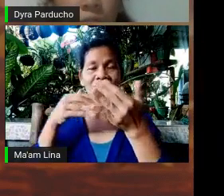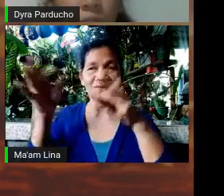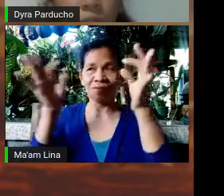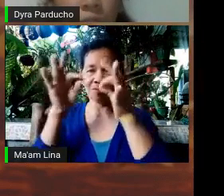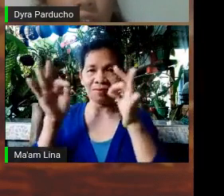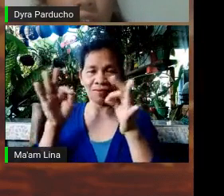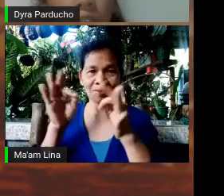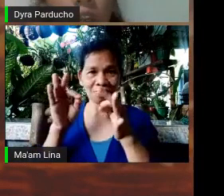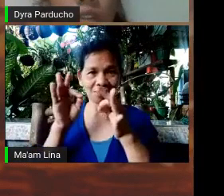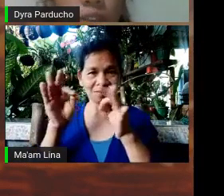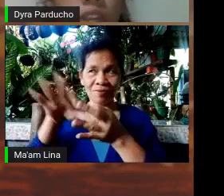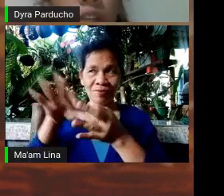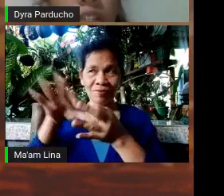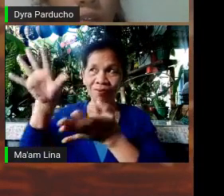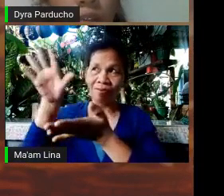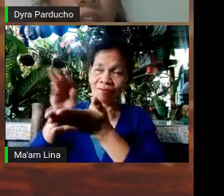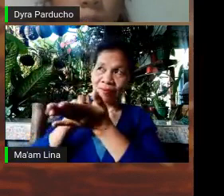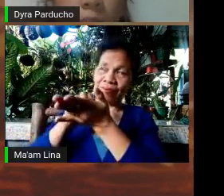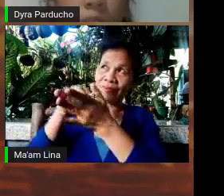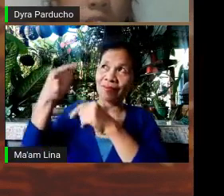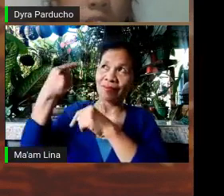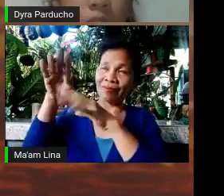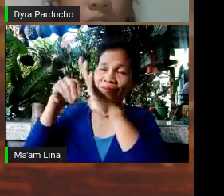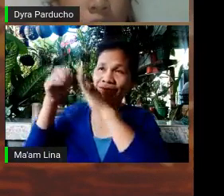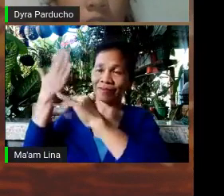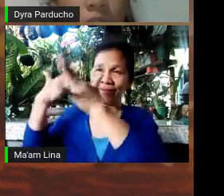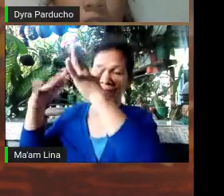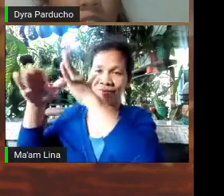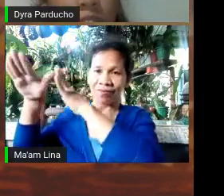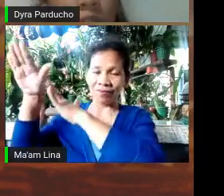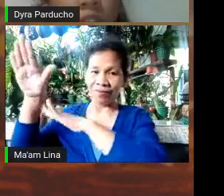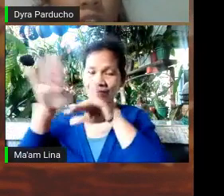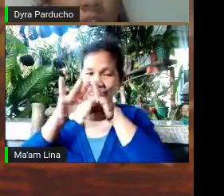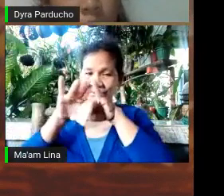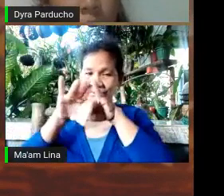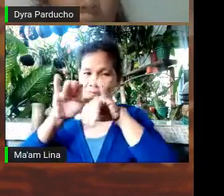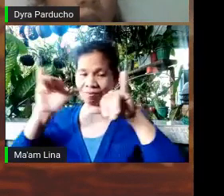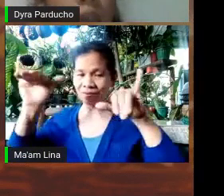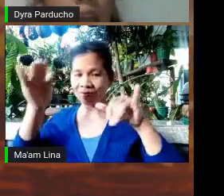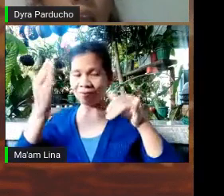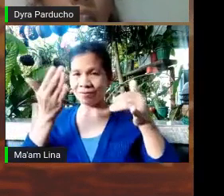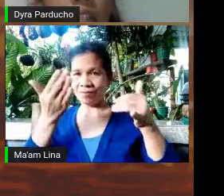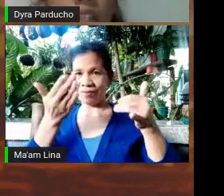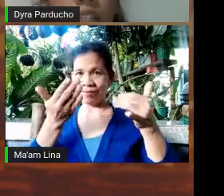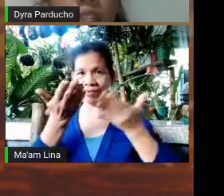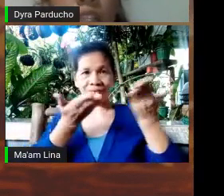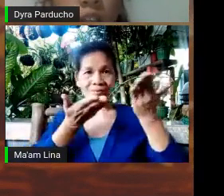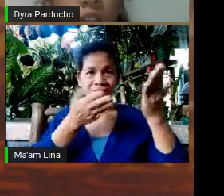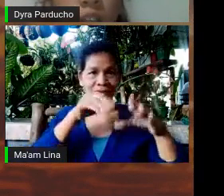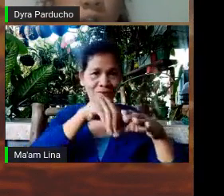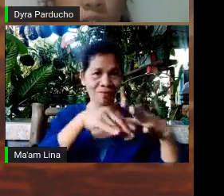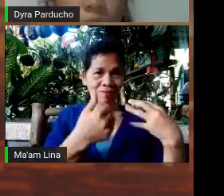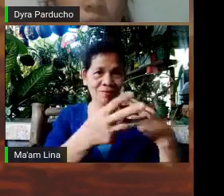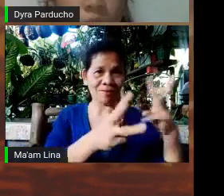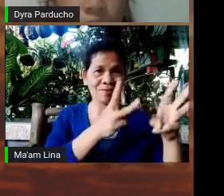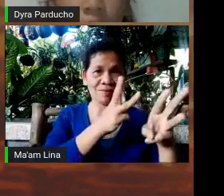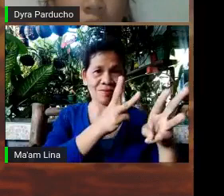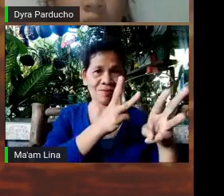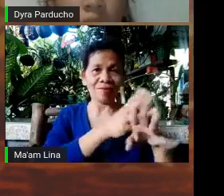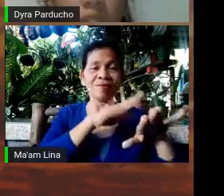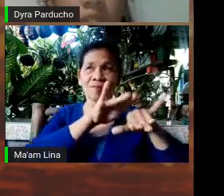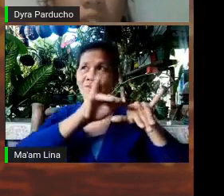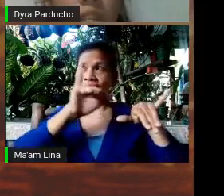sanktuaryo. At kung anong ginawa sa uri ng paglilingkod sa sanktuaryo sa lupa, ay siya rin ginagawang tunay